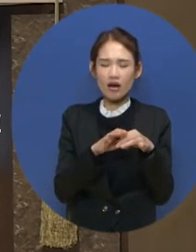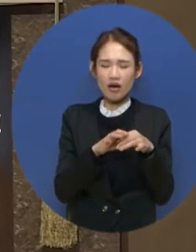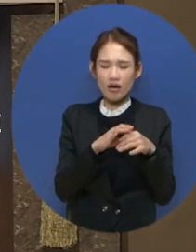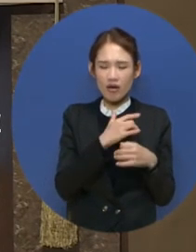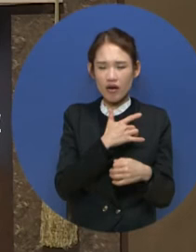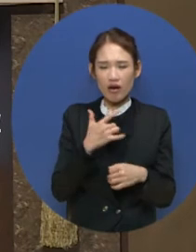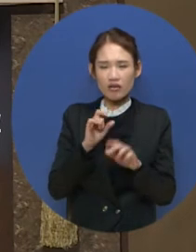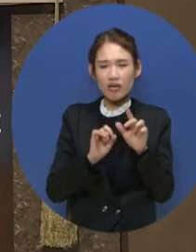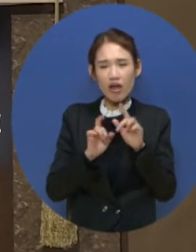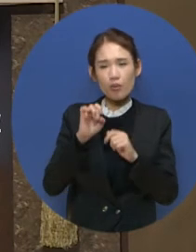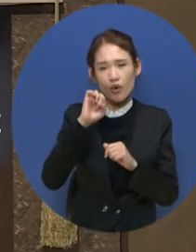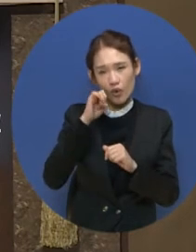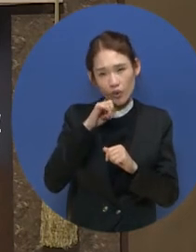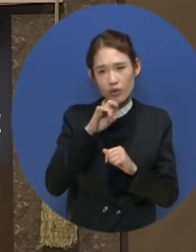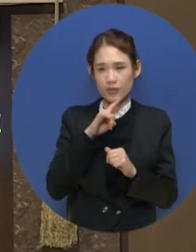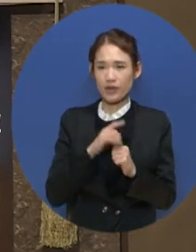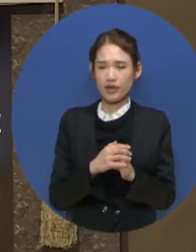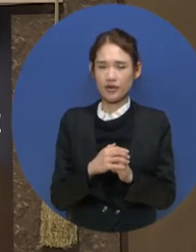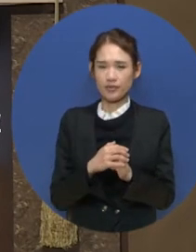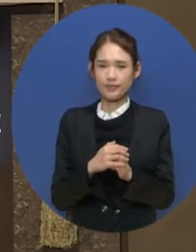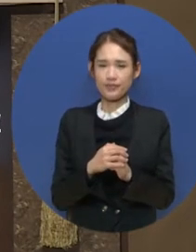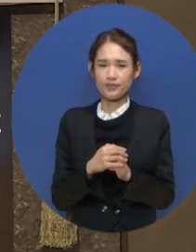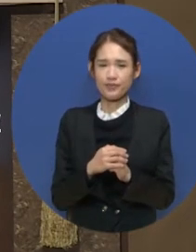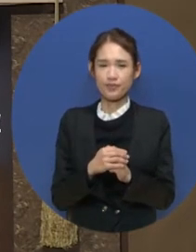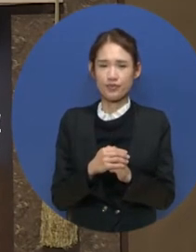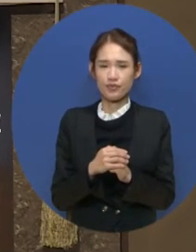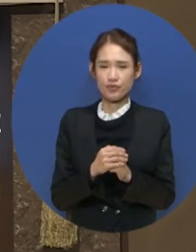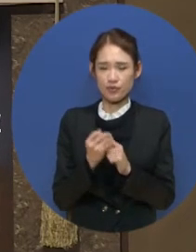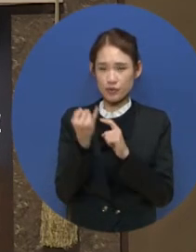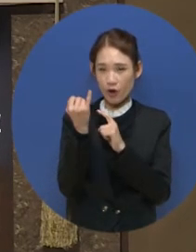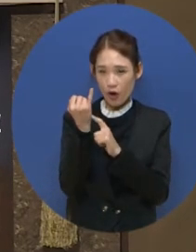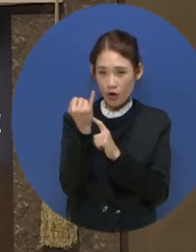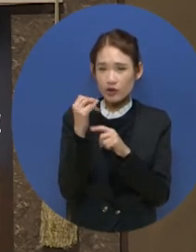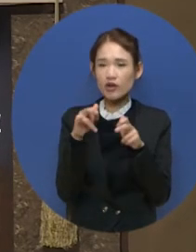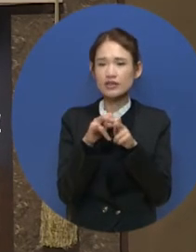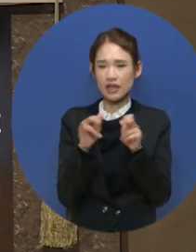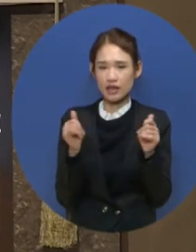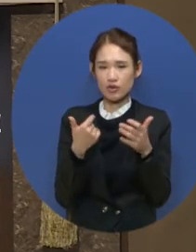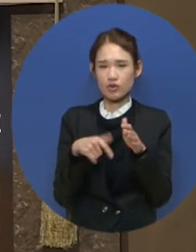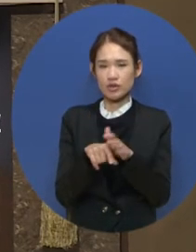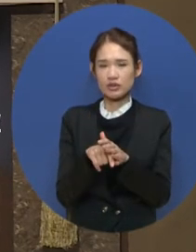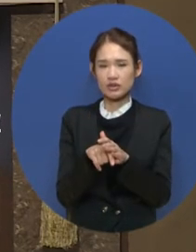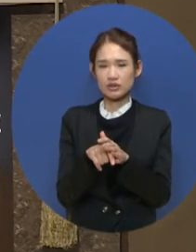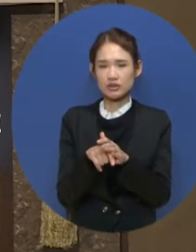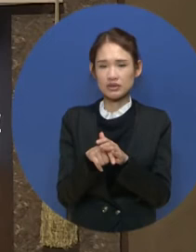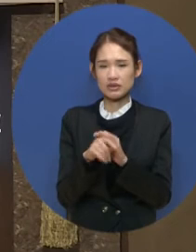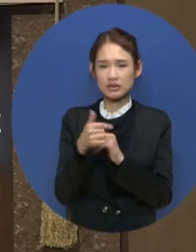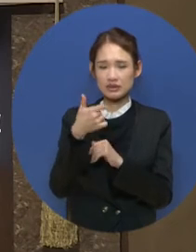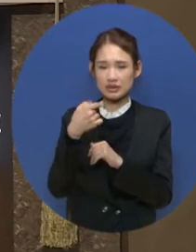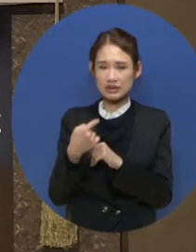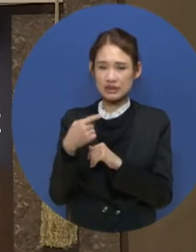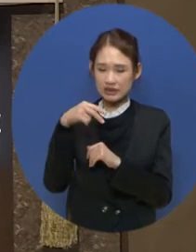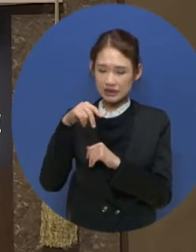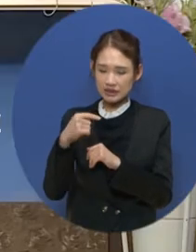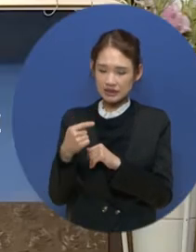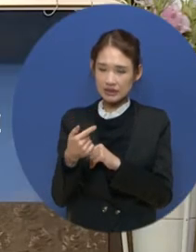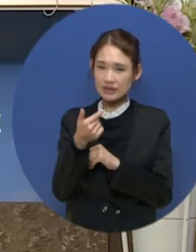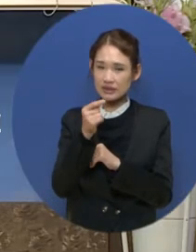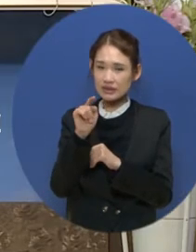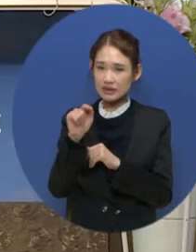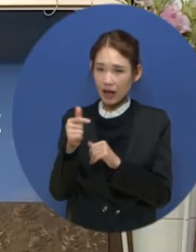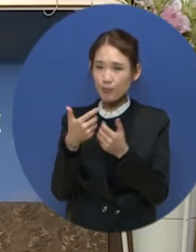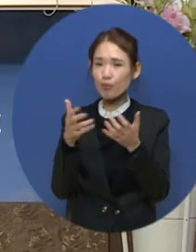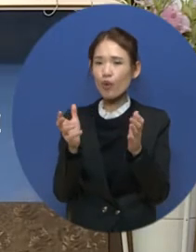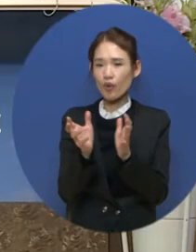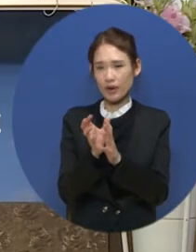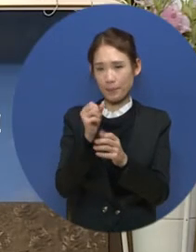겪고 있습니다 그래서 저희가 어여 여성 장애인을 위해서는 느슨한 모임 이라는 것을 서희가